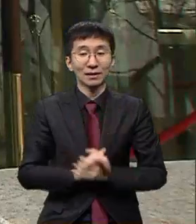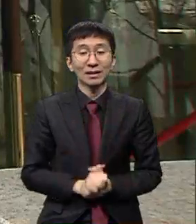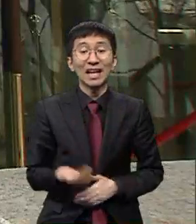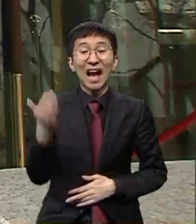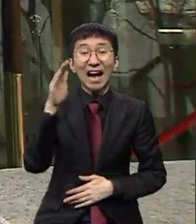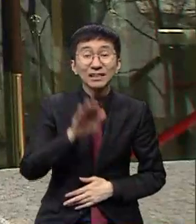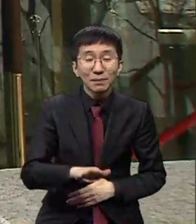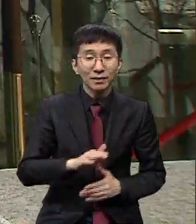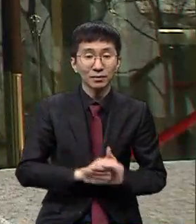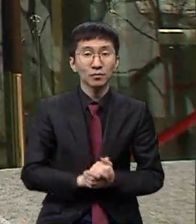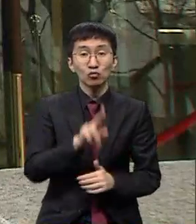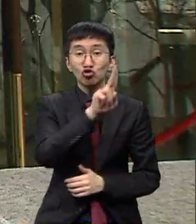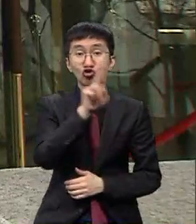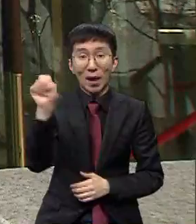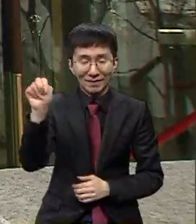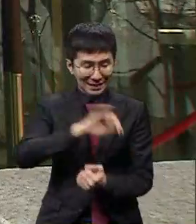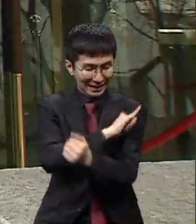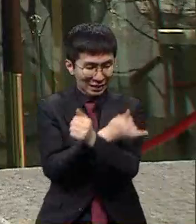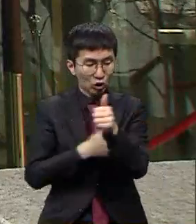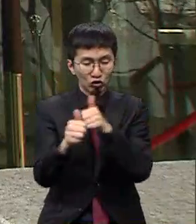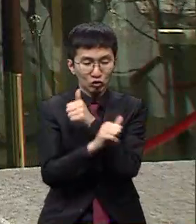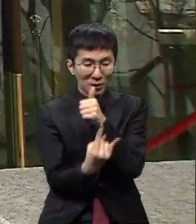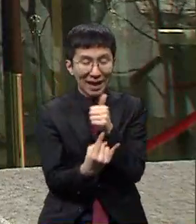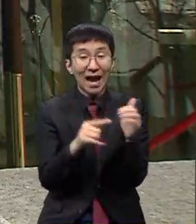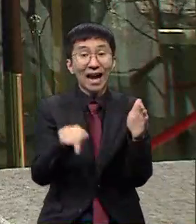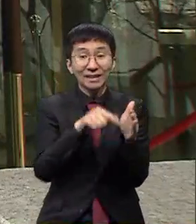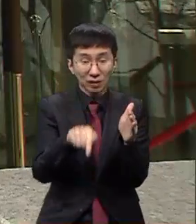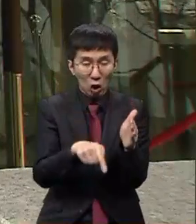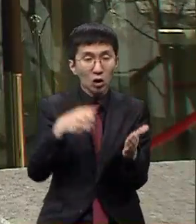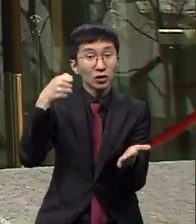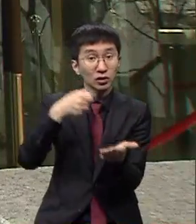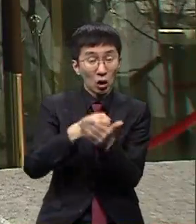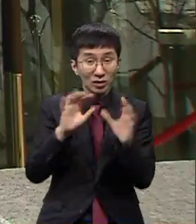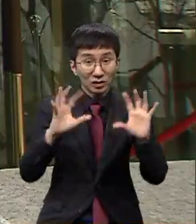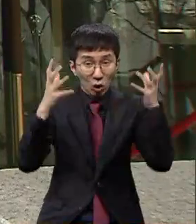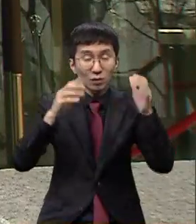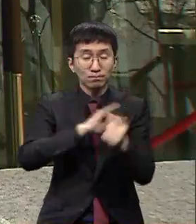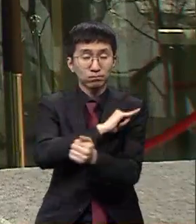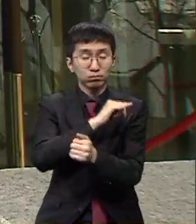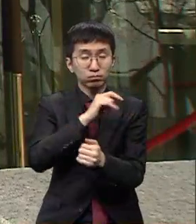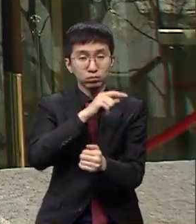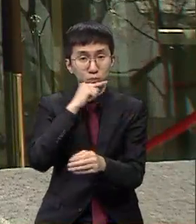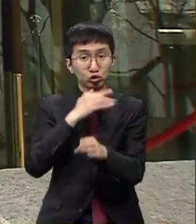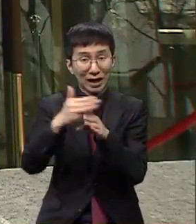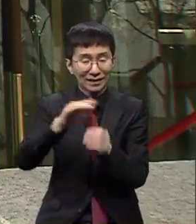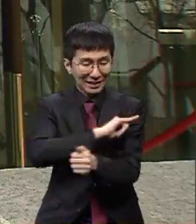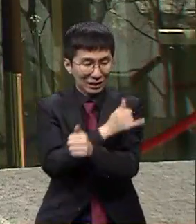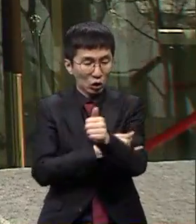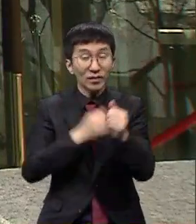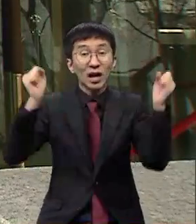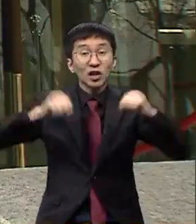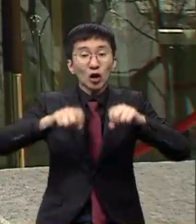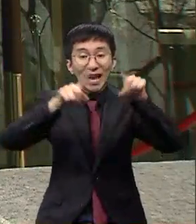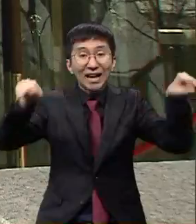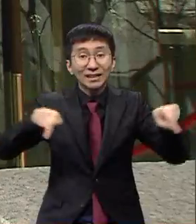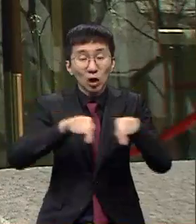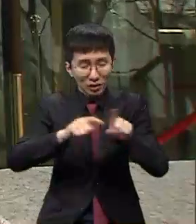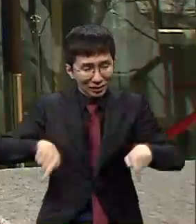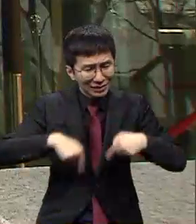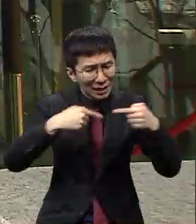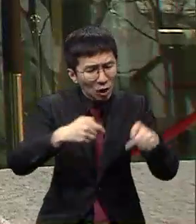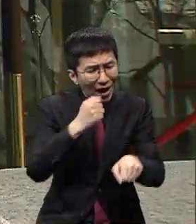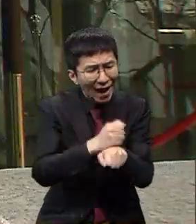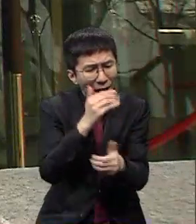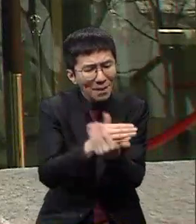하지만 조만간 유엔 인권이사회에서 채택될 예정인 북한 인권결의안에 공동 제안국으로 참여할지에 대해선